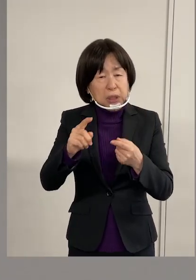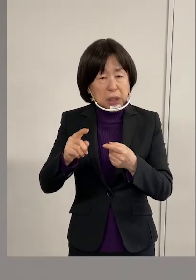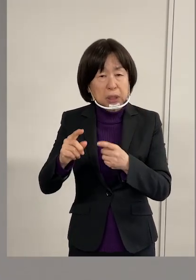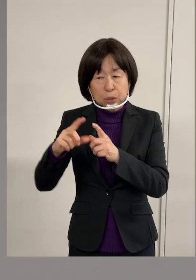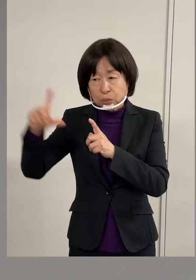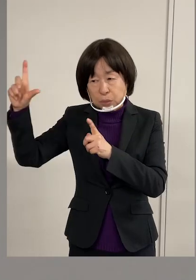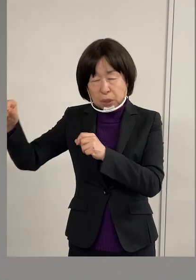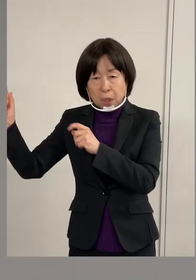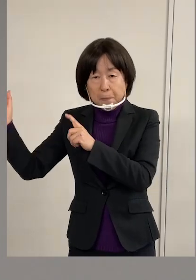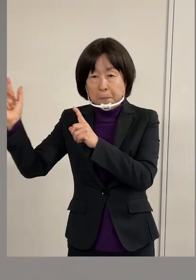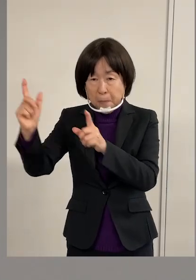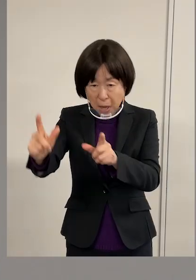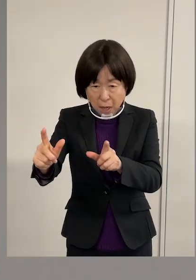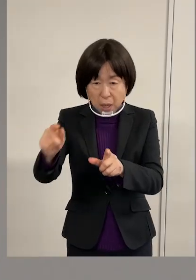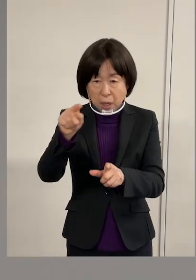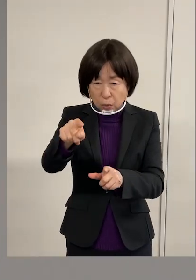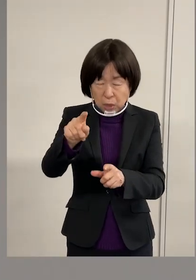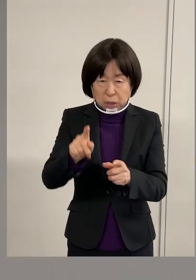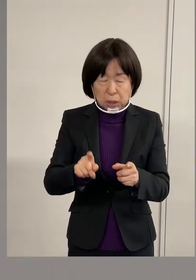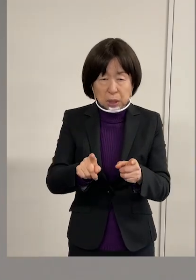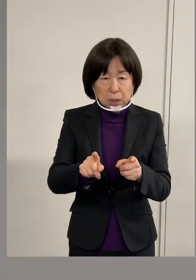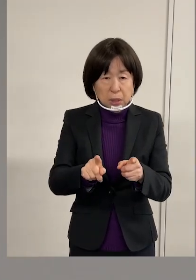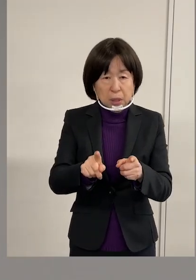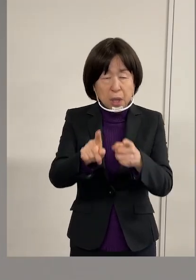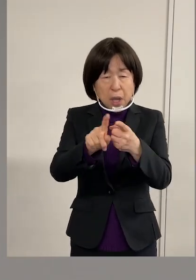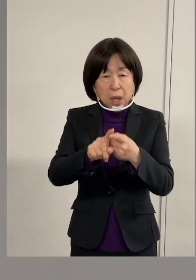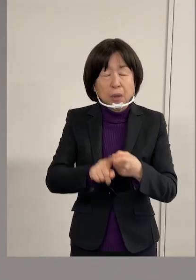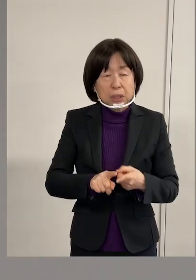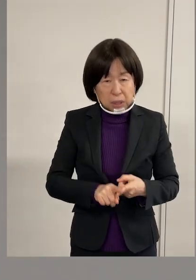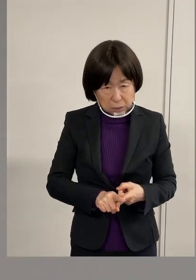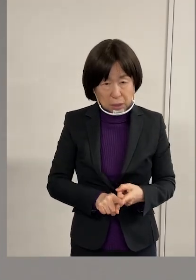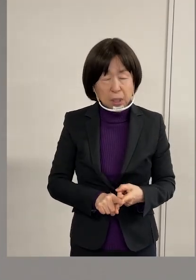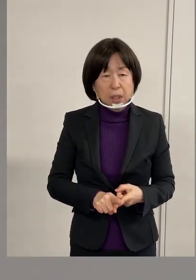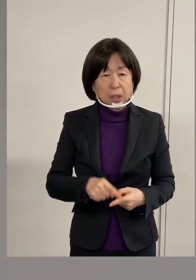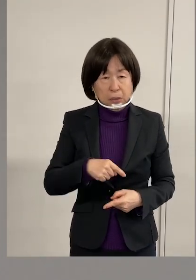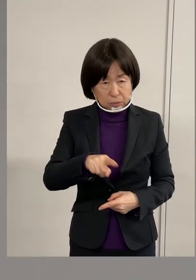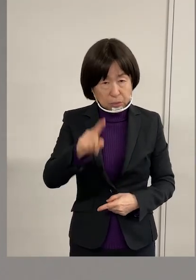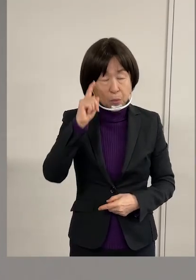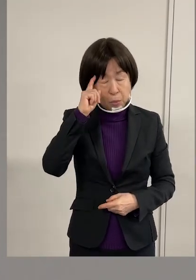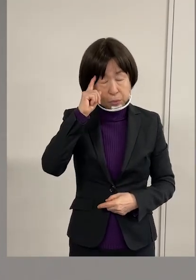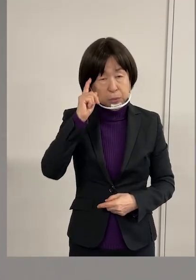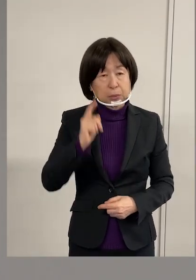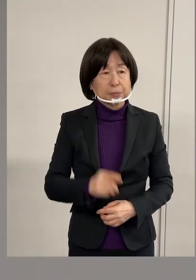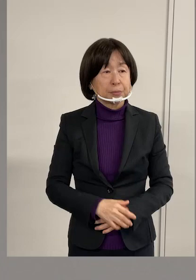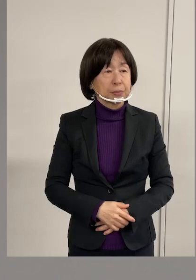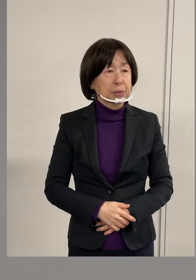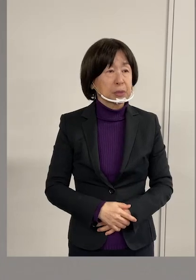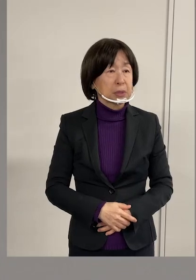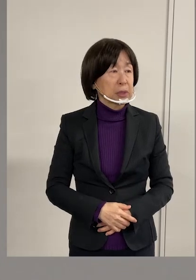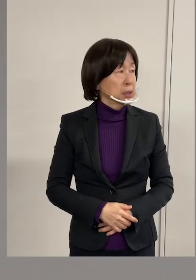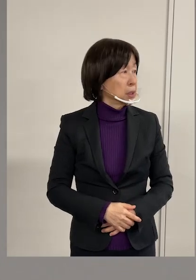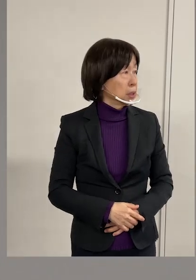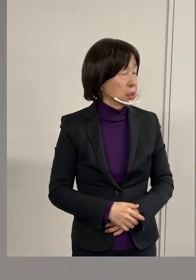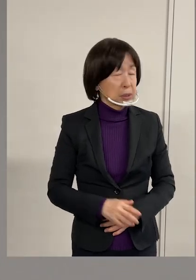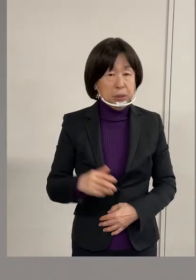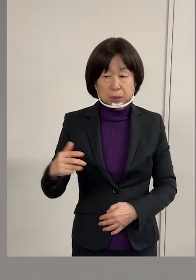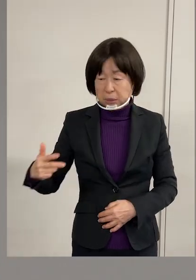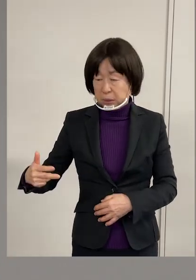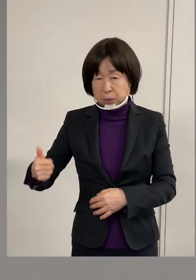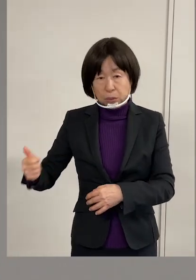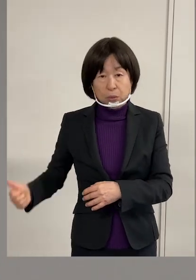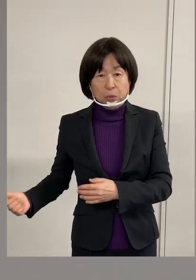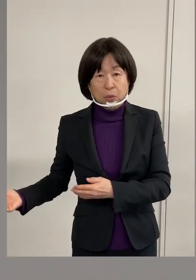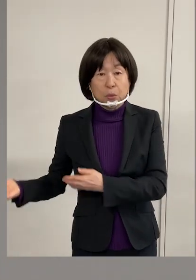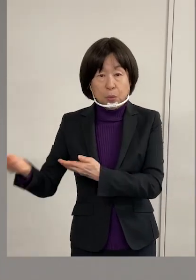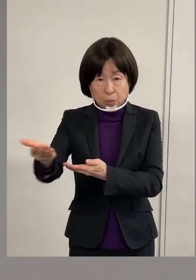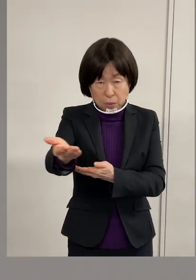に施策していくかということが今後の課題になると思っております。以上です。 多分医療機関の懸念はですね、スタッフへの